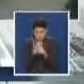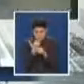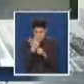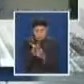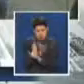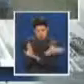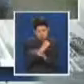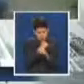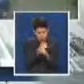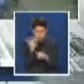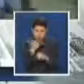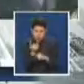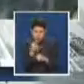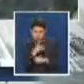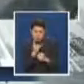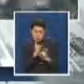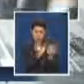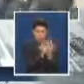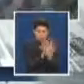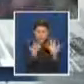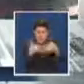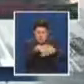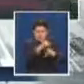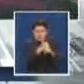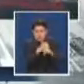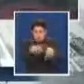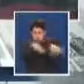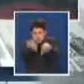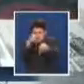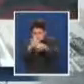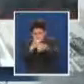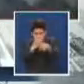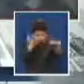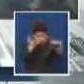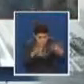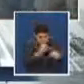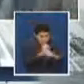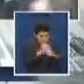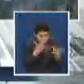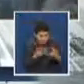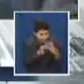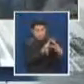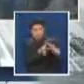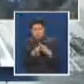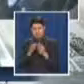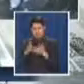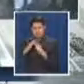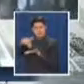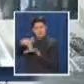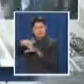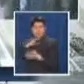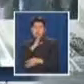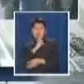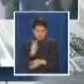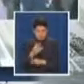าส่วนหน้าที่เขาต้องลงไปประสานกับพื้นที่ในช่วงแรกเนี่ยเขาทำงานได้อยู่ตัวระดับหนึ่งแล้วเราต้องเริ่มมาประสานเพราะว่ามันจะเริ่มมีความหลากหล